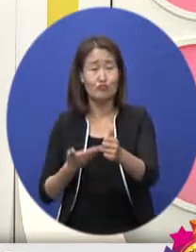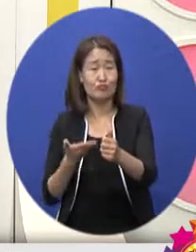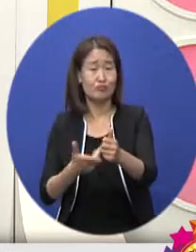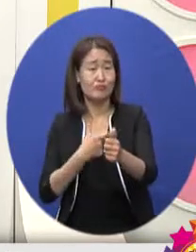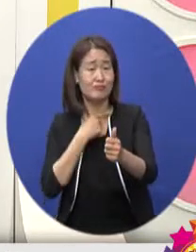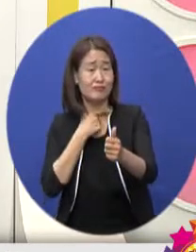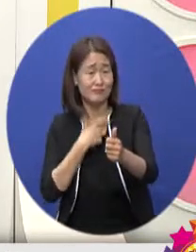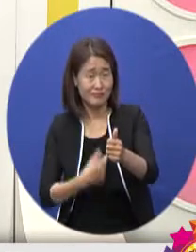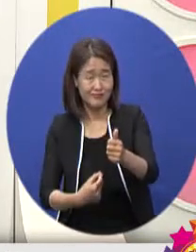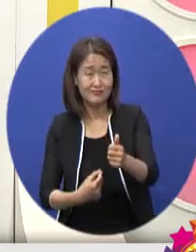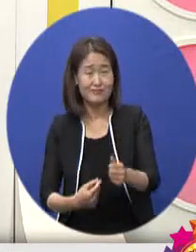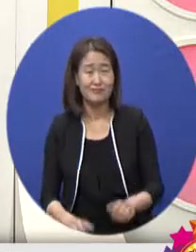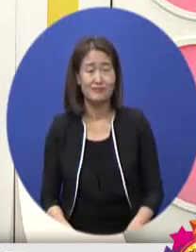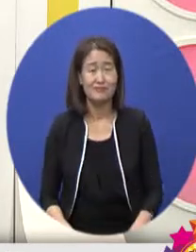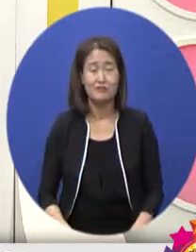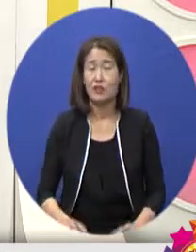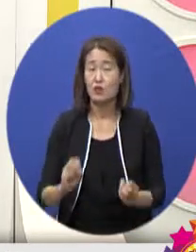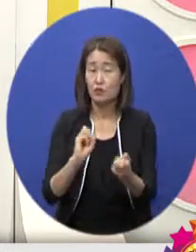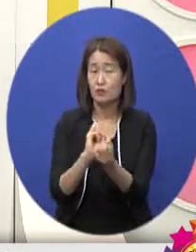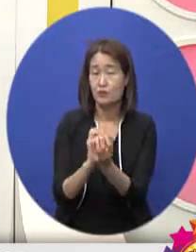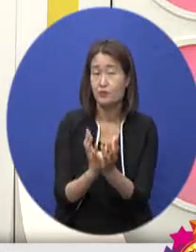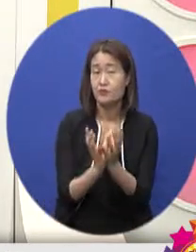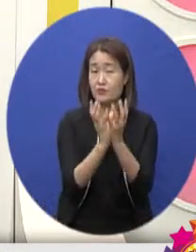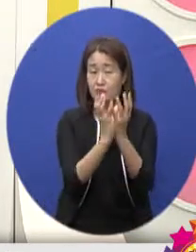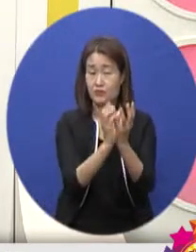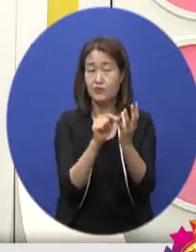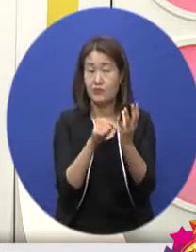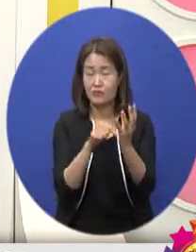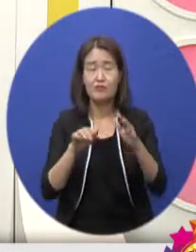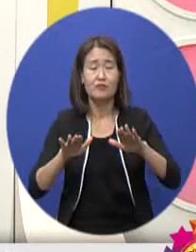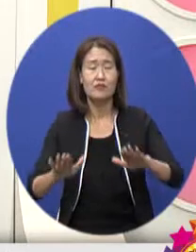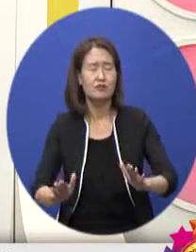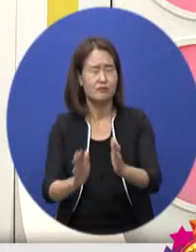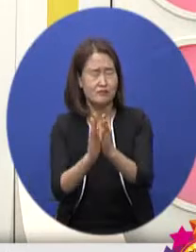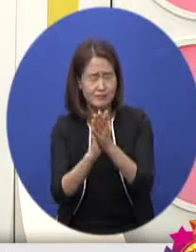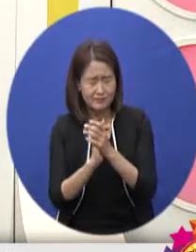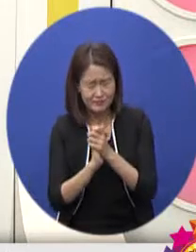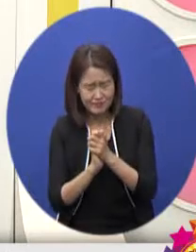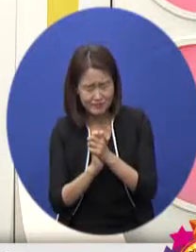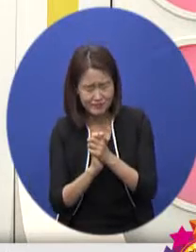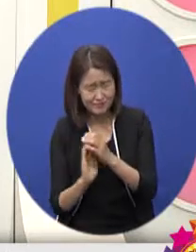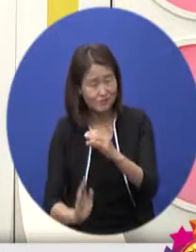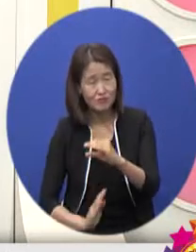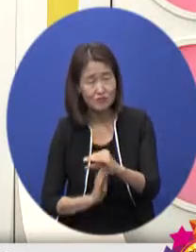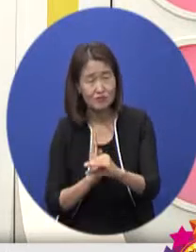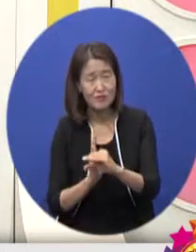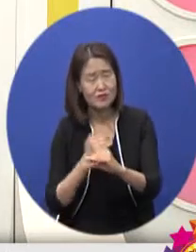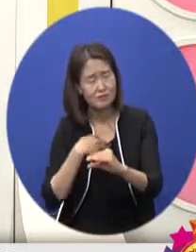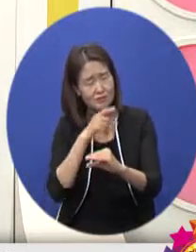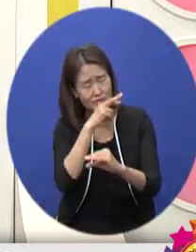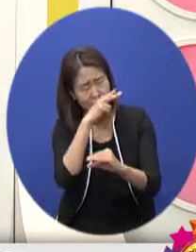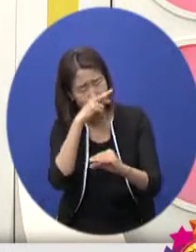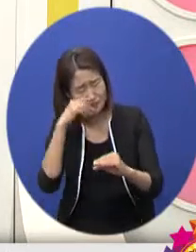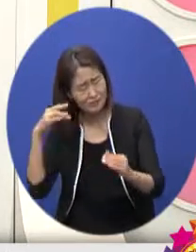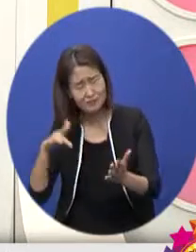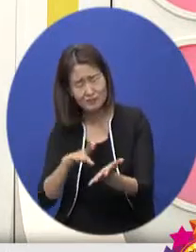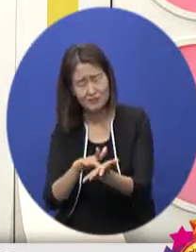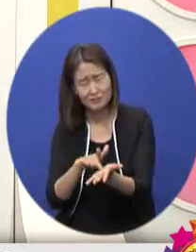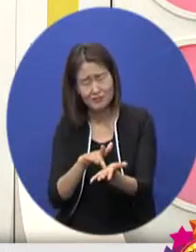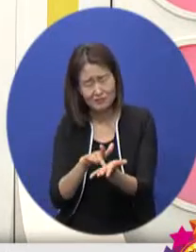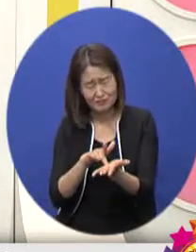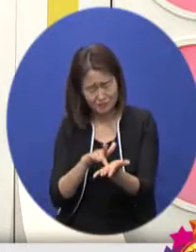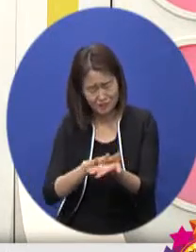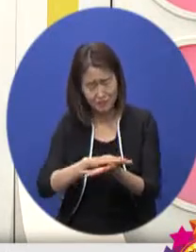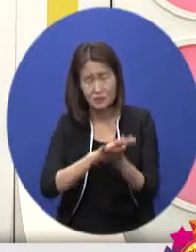송이꽃은 기도합니다 내 향기가 약이 되어서